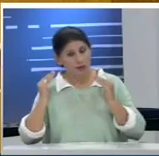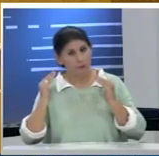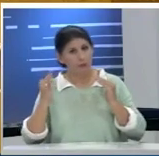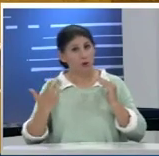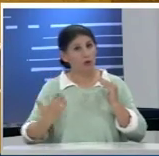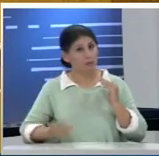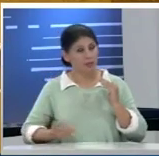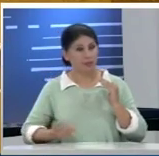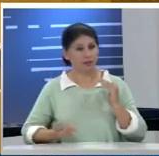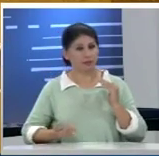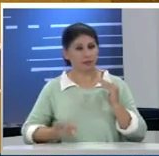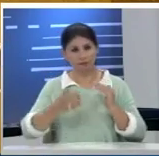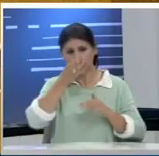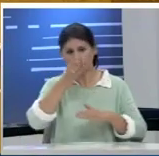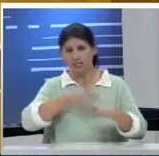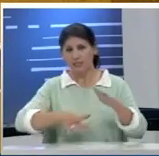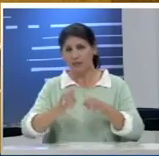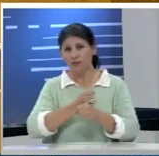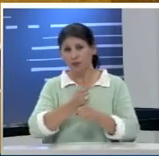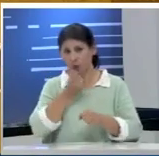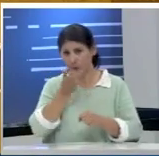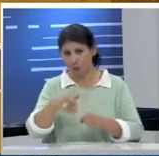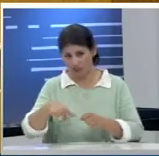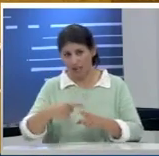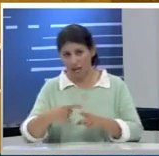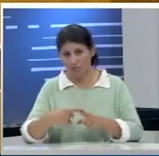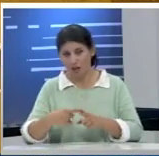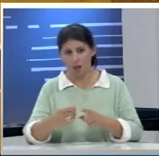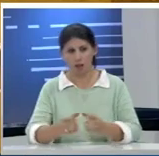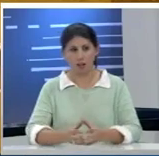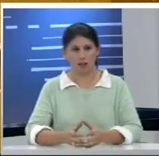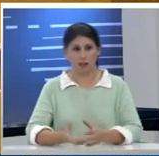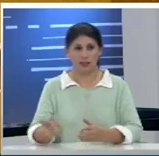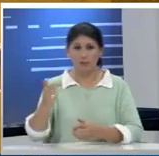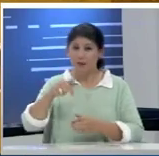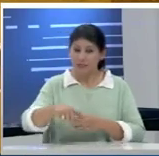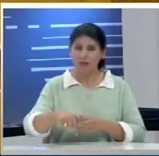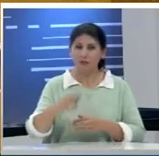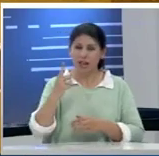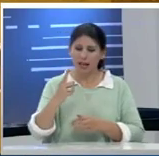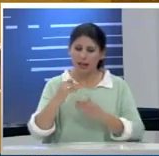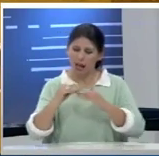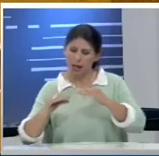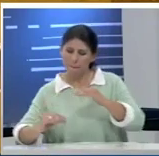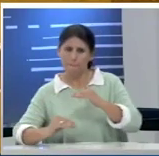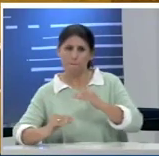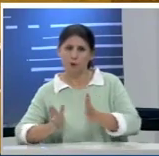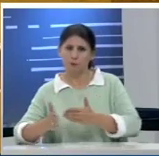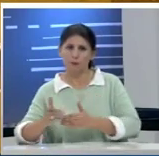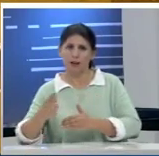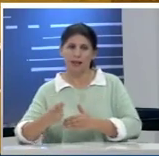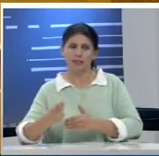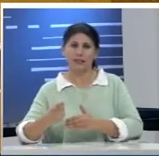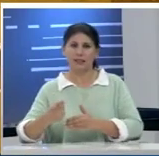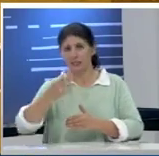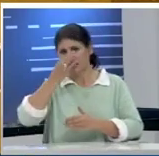ότι υπήρξε σκάνδαλο φαρμακευτικής δαπάνης στην Ελλάδα και μέσα σε αυτά ένα υποτμήμα του ήταν το σκάνδαλο